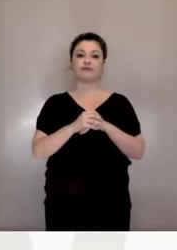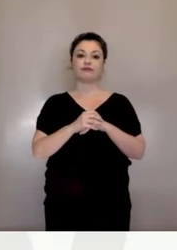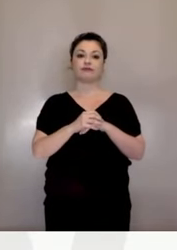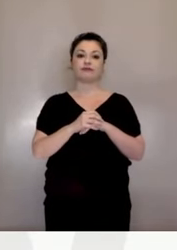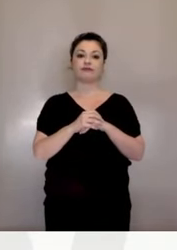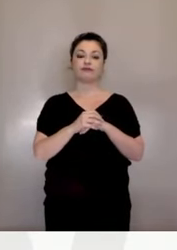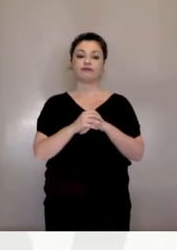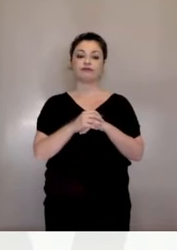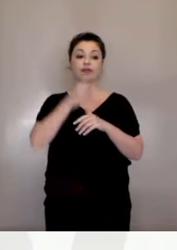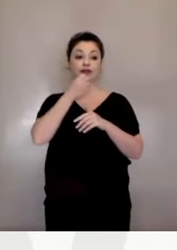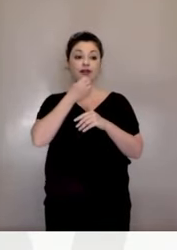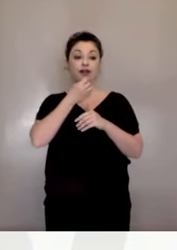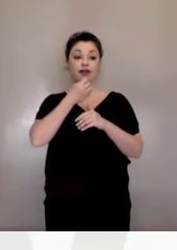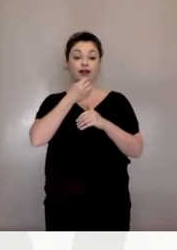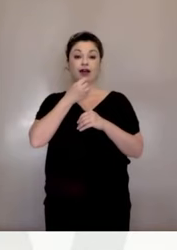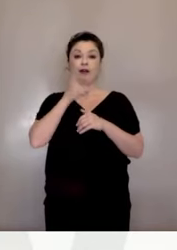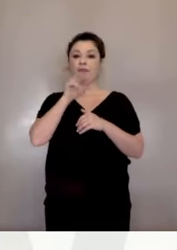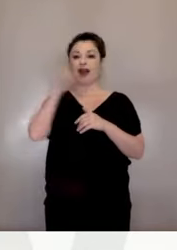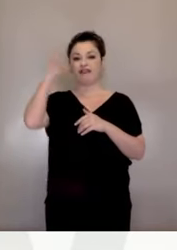Bonjour